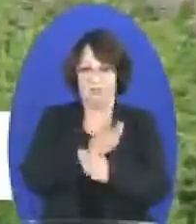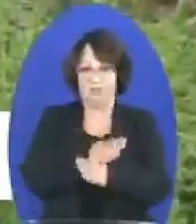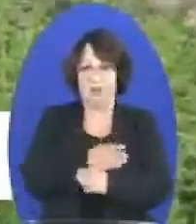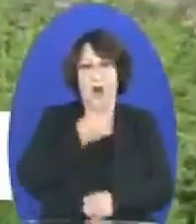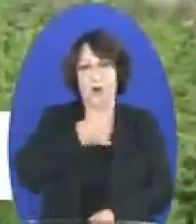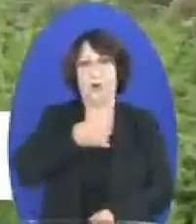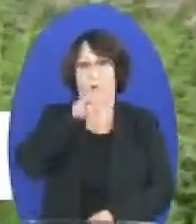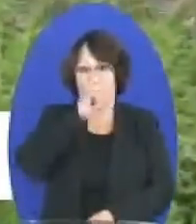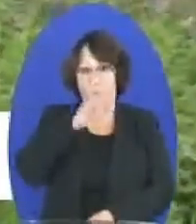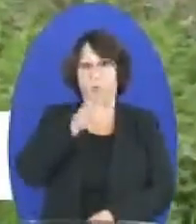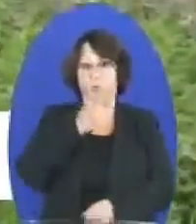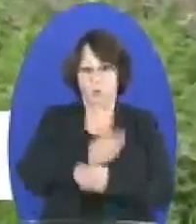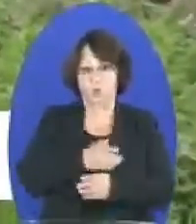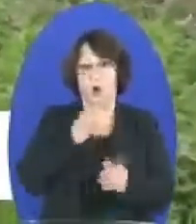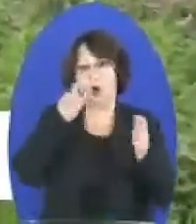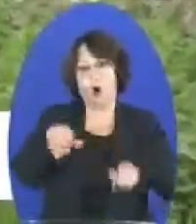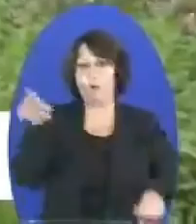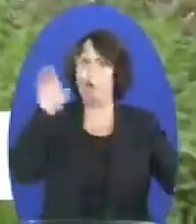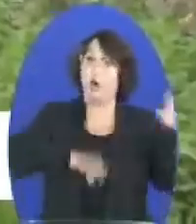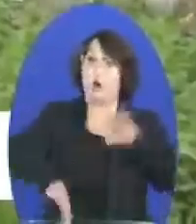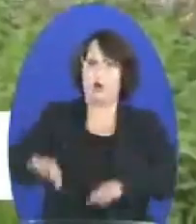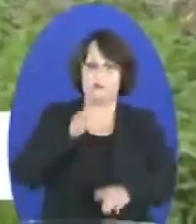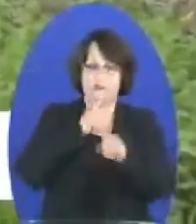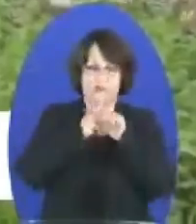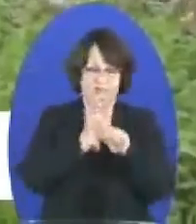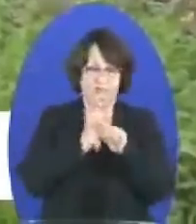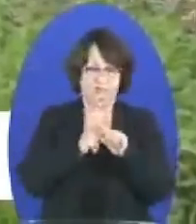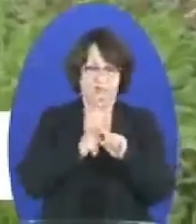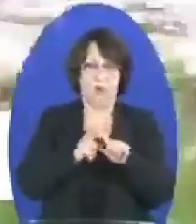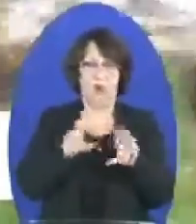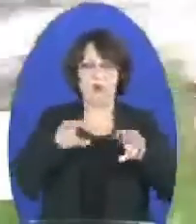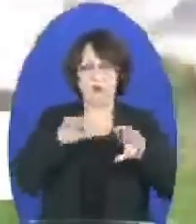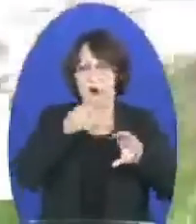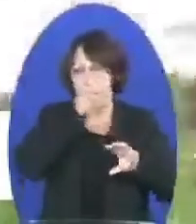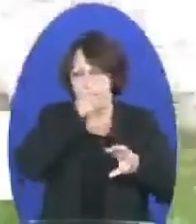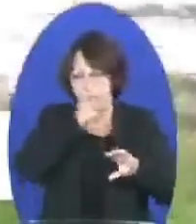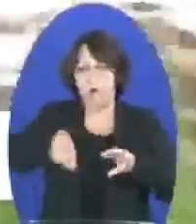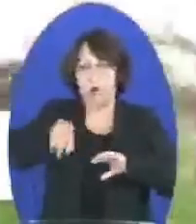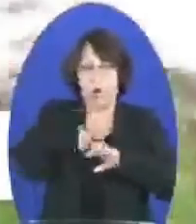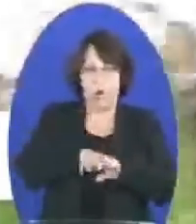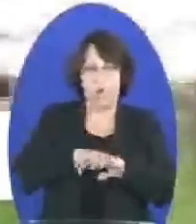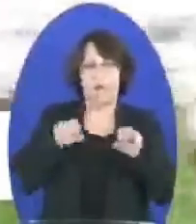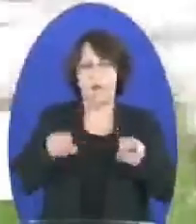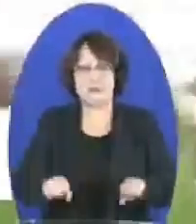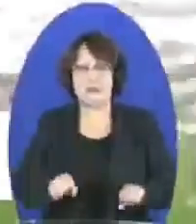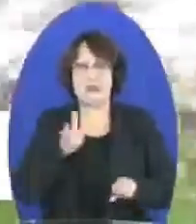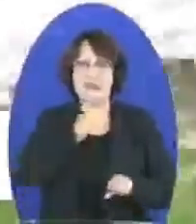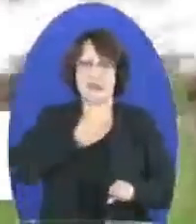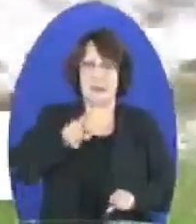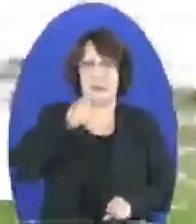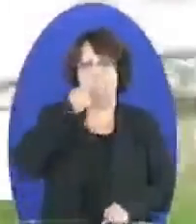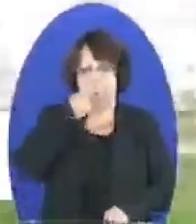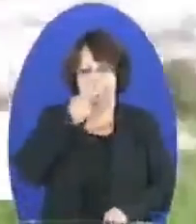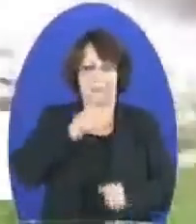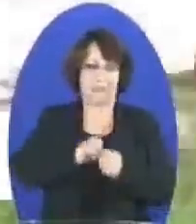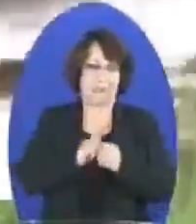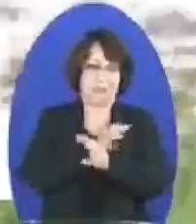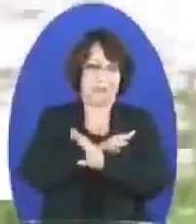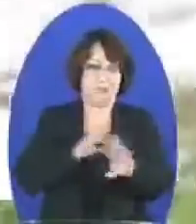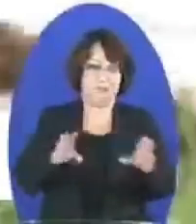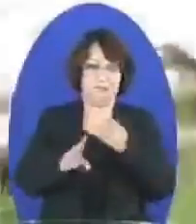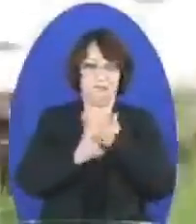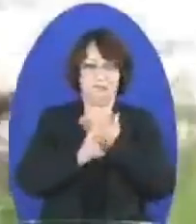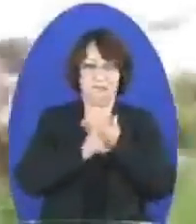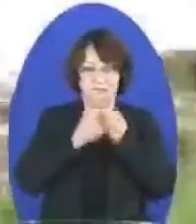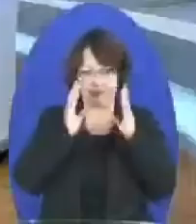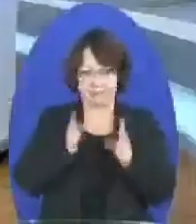байхыг анхаарууллаа. Мөн стандартын бус зав, хийлдэг гудас зэргийг ашиглахгүй байхыг онцгой байдлын ерөнхий газраас анхааруулж байна.